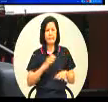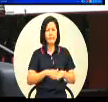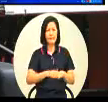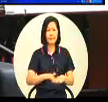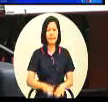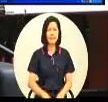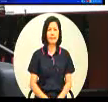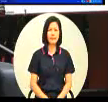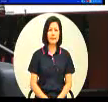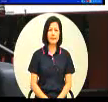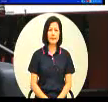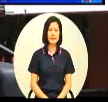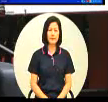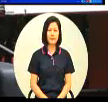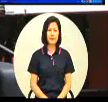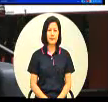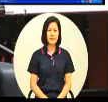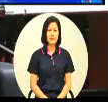高雄报道。